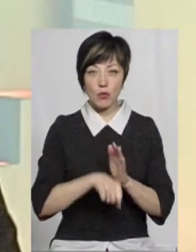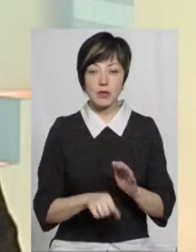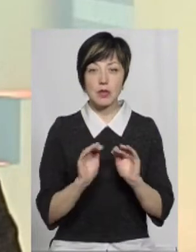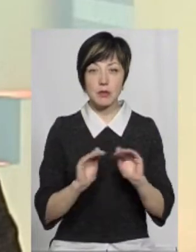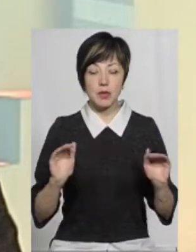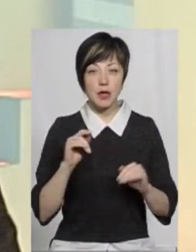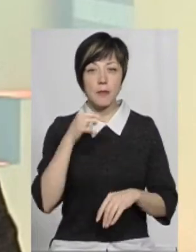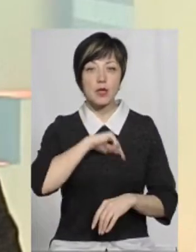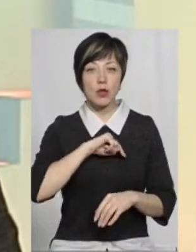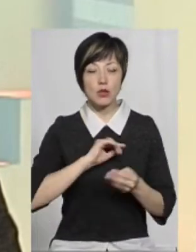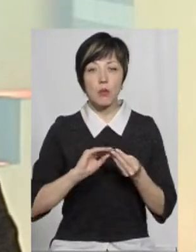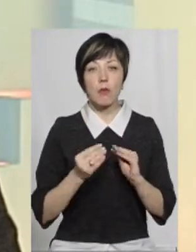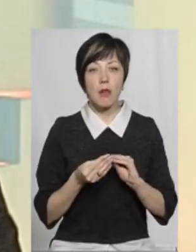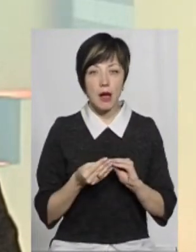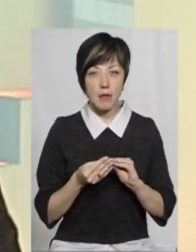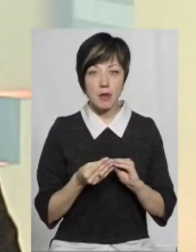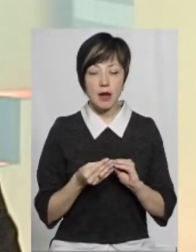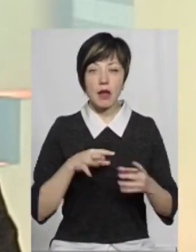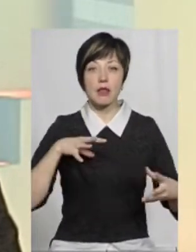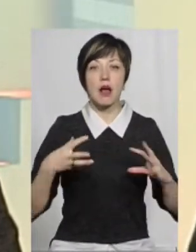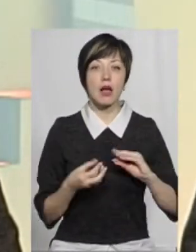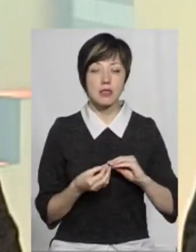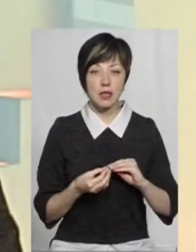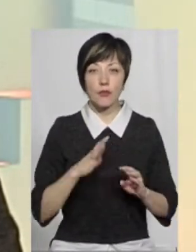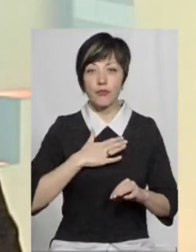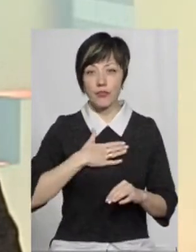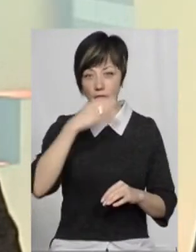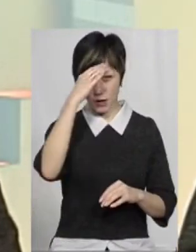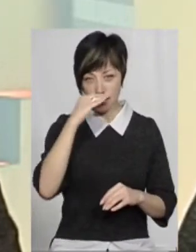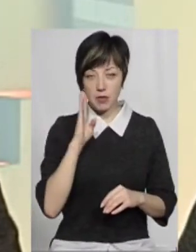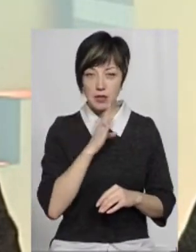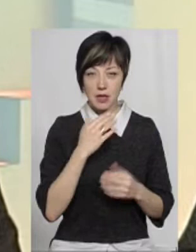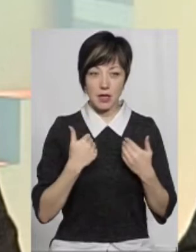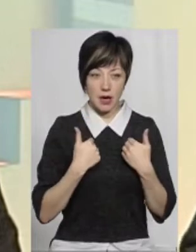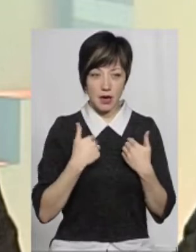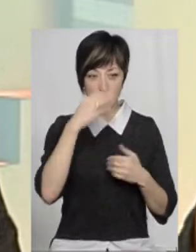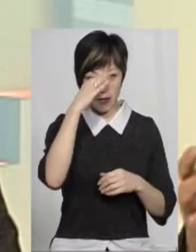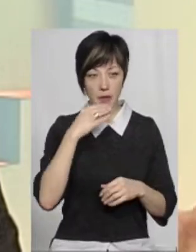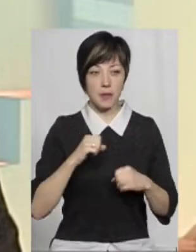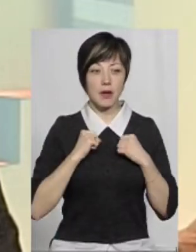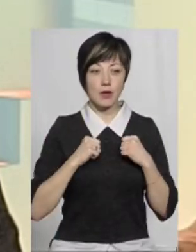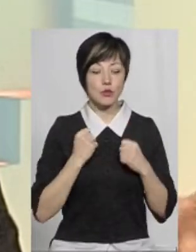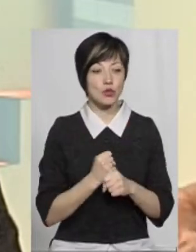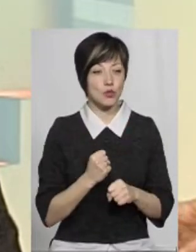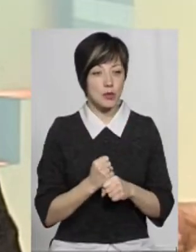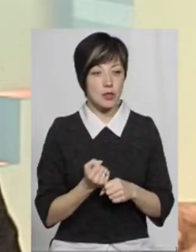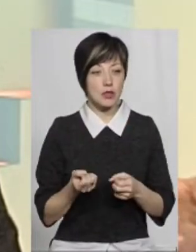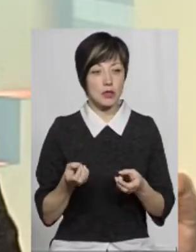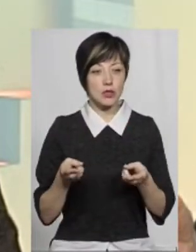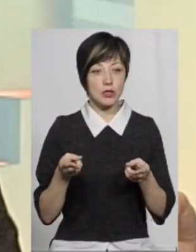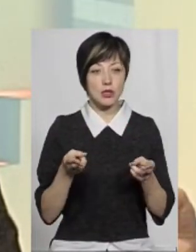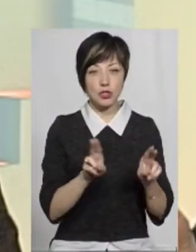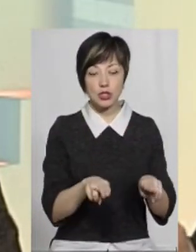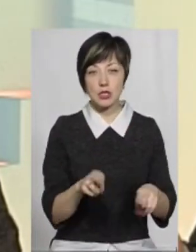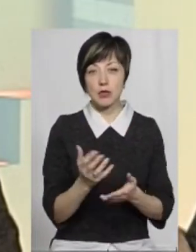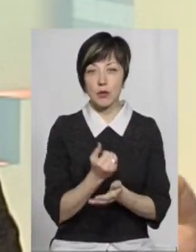І це є психічна проблема, ті наслідки. Наші батьки, там я, батько, намагаємось щось зробити, залишити,